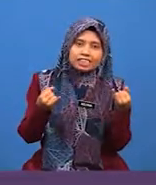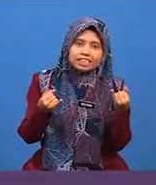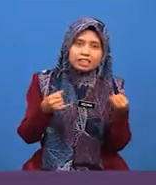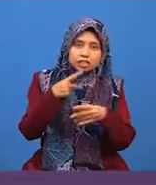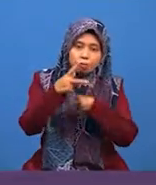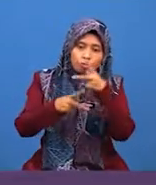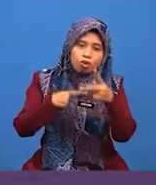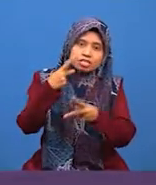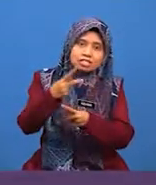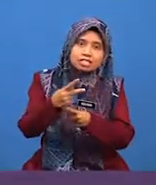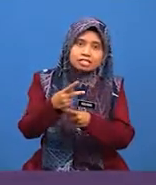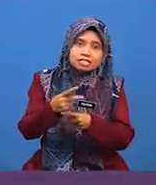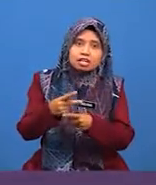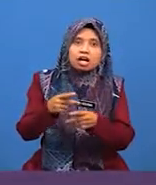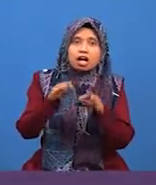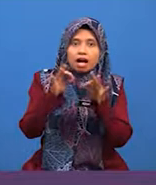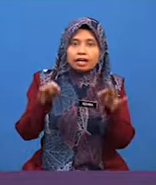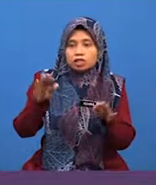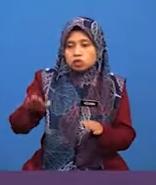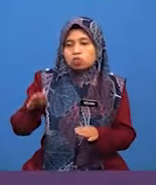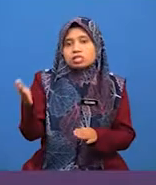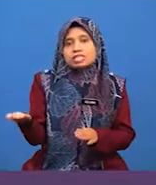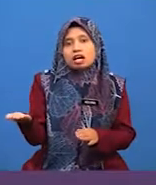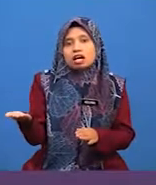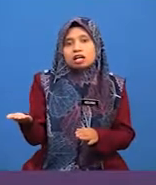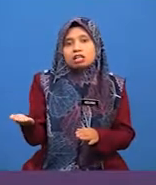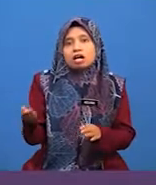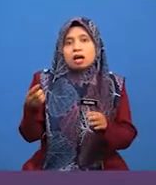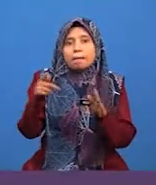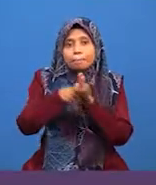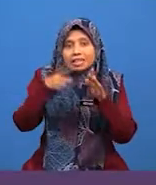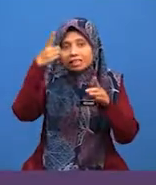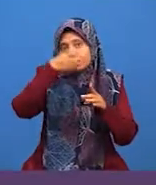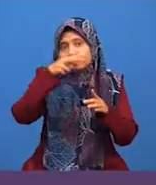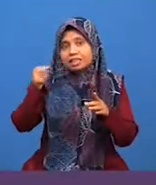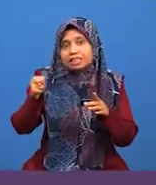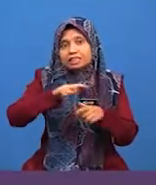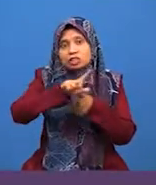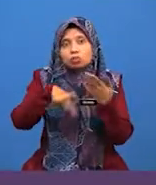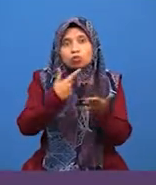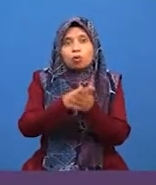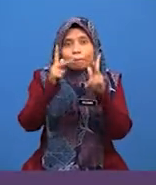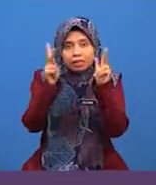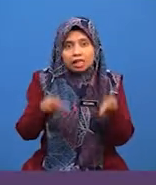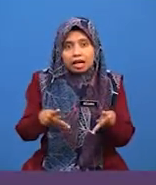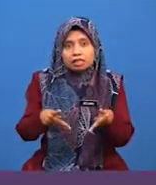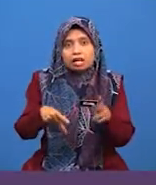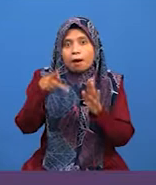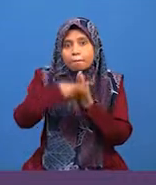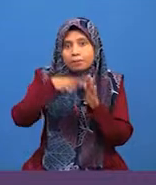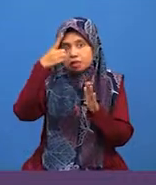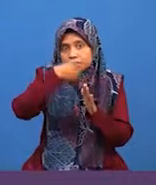proses perdepanan, iaitu perdepanan seluruh predikat dan